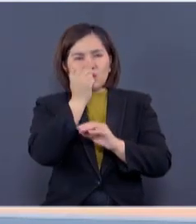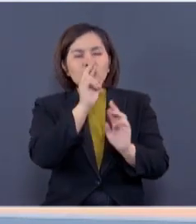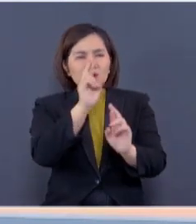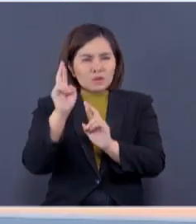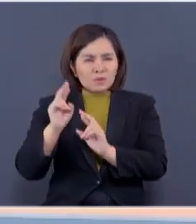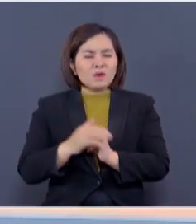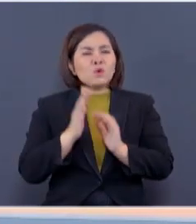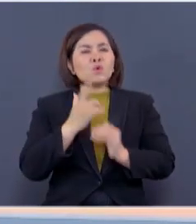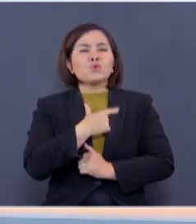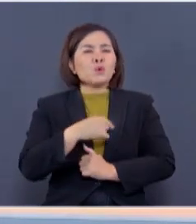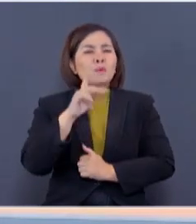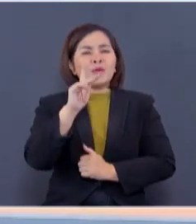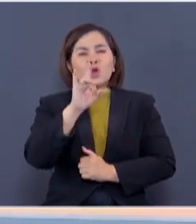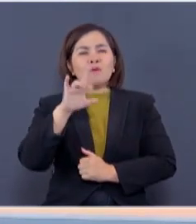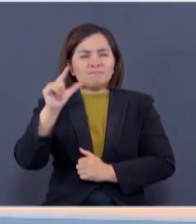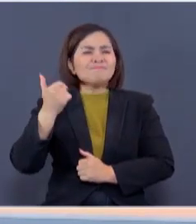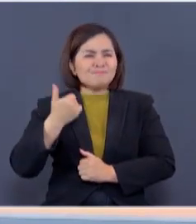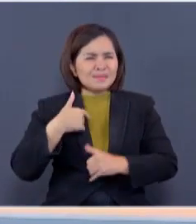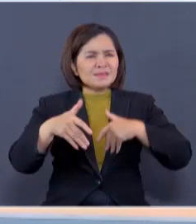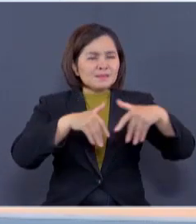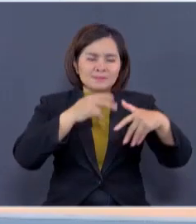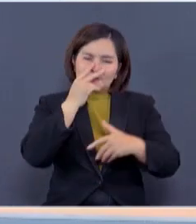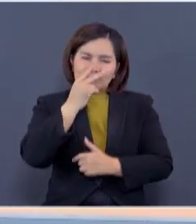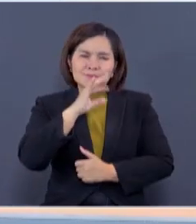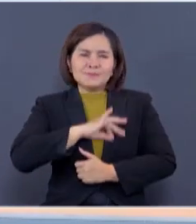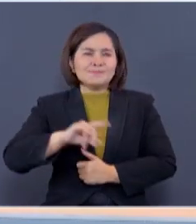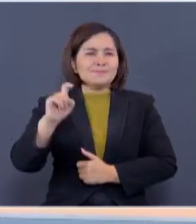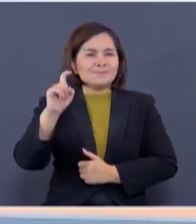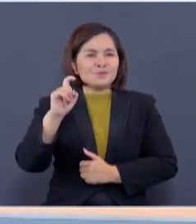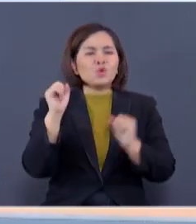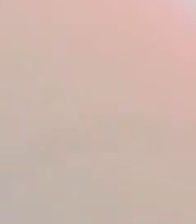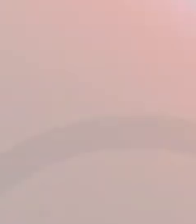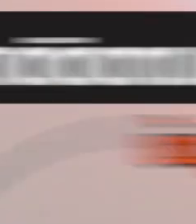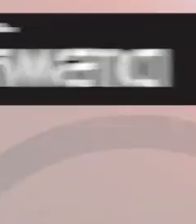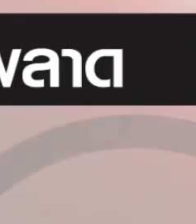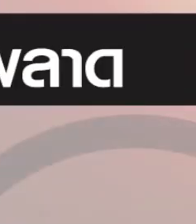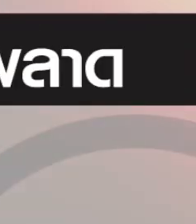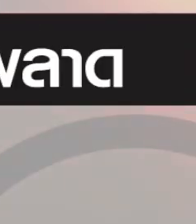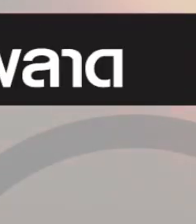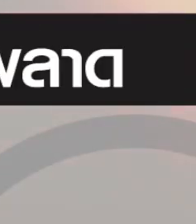มฮะคนที่ชื่นชอบเคร้อยล้านก็มีแต่ชาวบ้านบางส่วนเขาบอกว่าโอ้เจอแบบนี้ก็กลัวเหมือนกัน